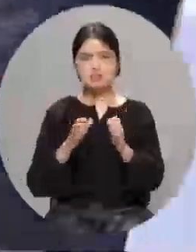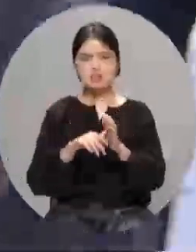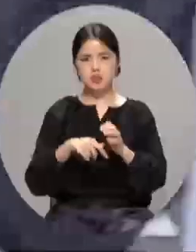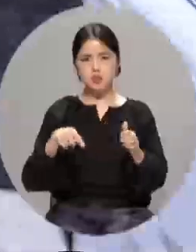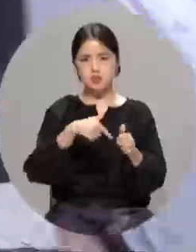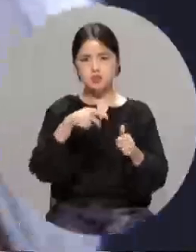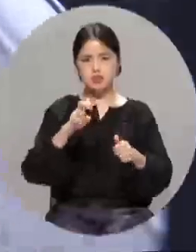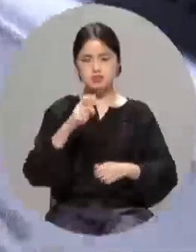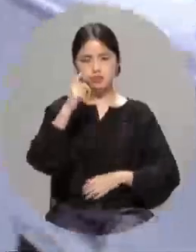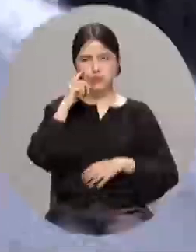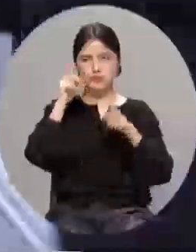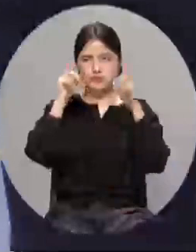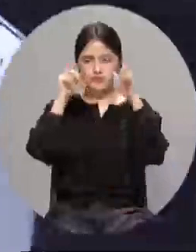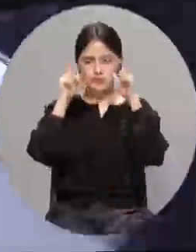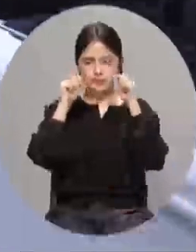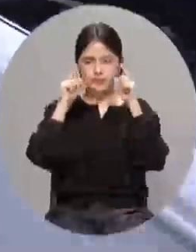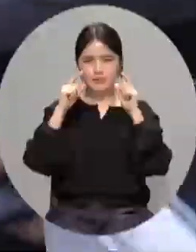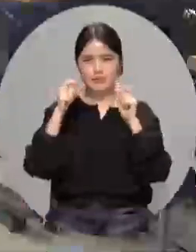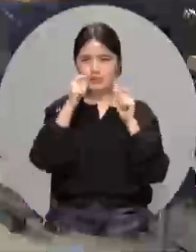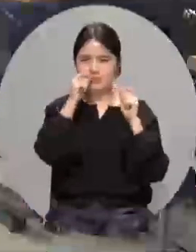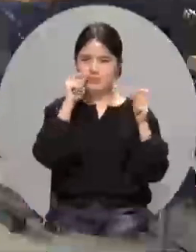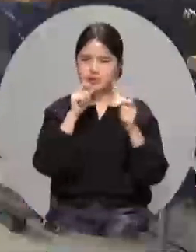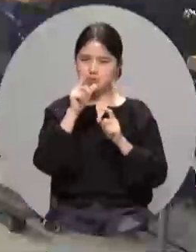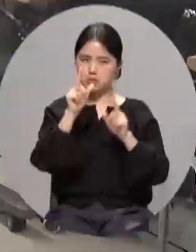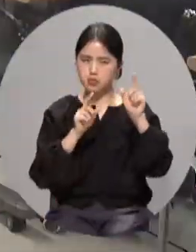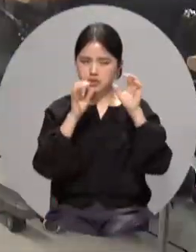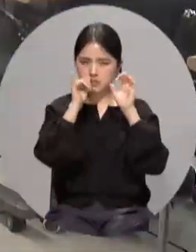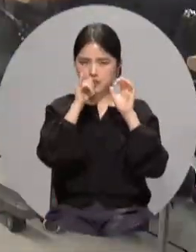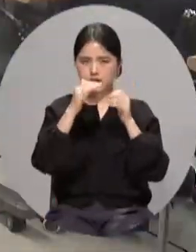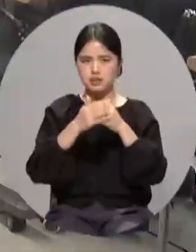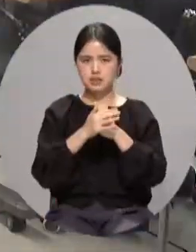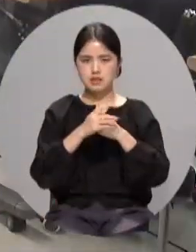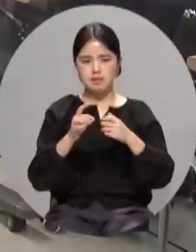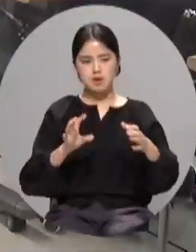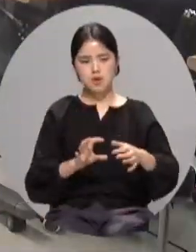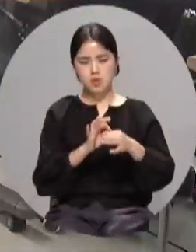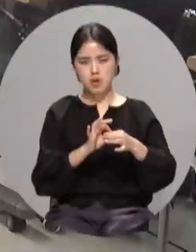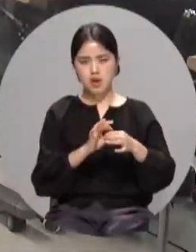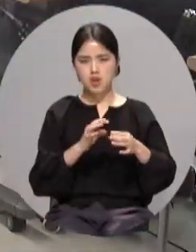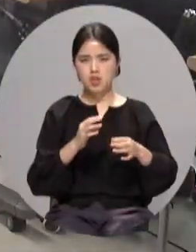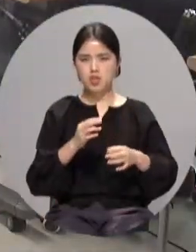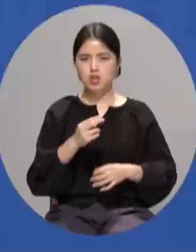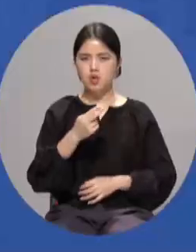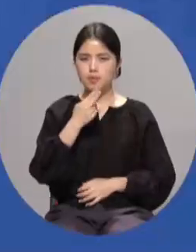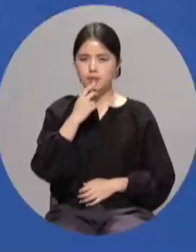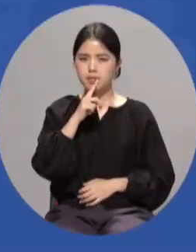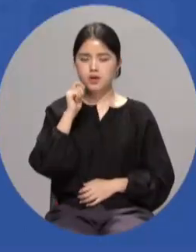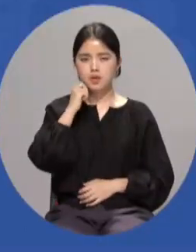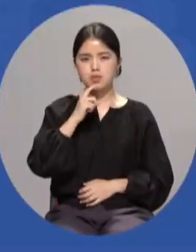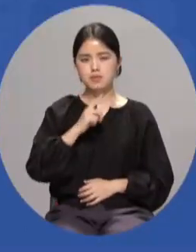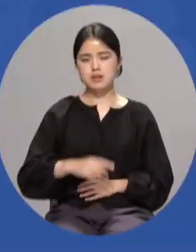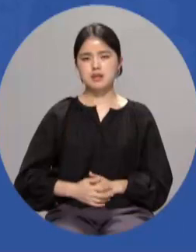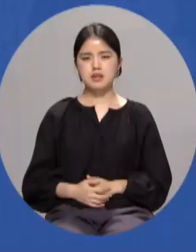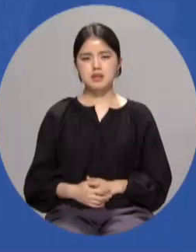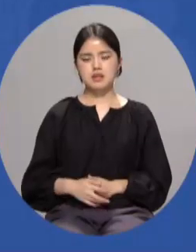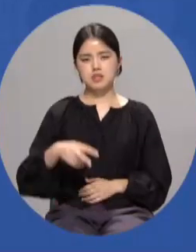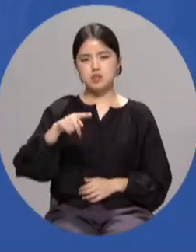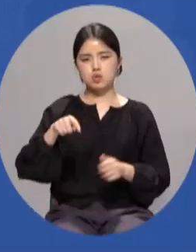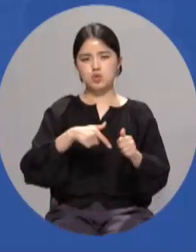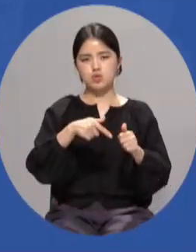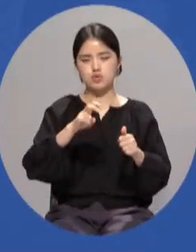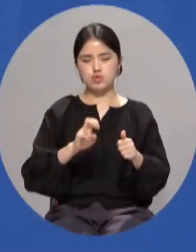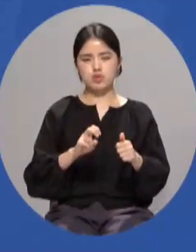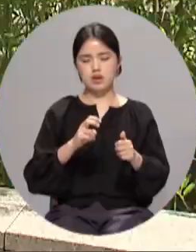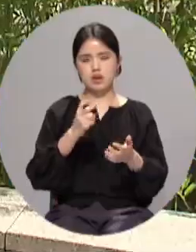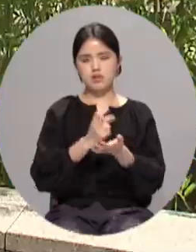눈을 깜빡이는 등 친밀감을 표하기도 했다며 연관성을 아예 부인하지는 않았습니다. 한편 서교육감 변호인